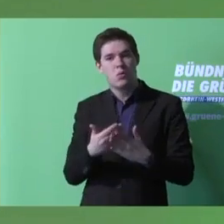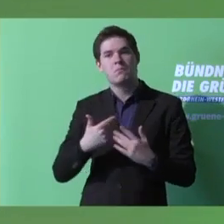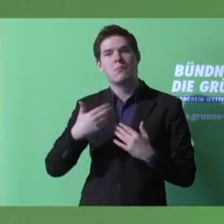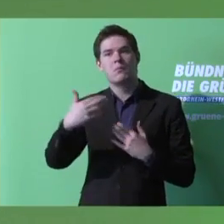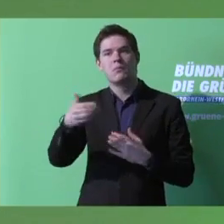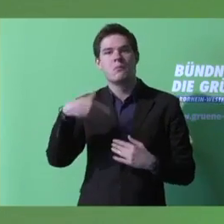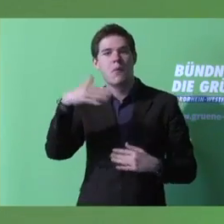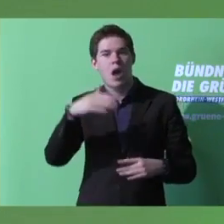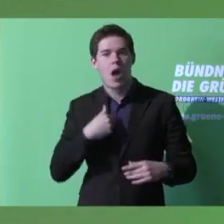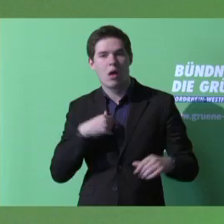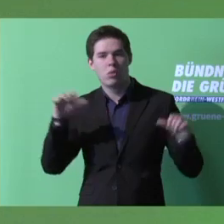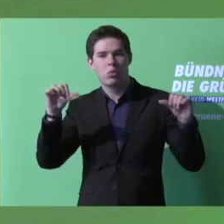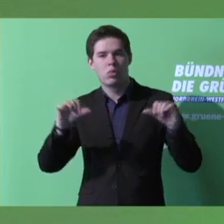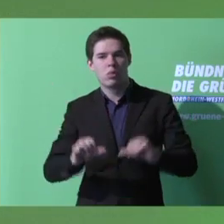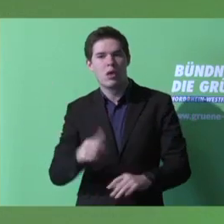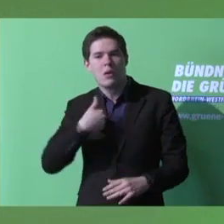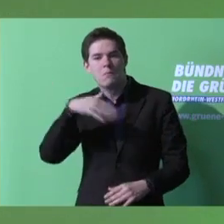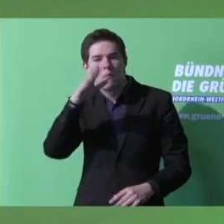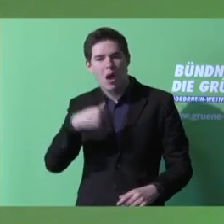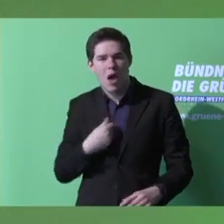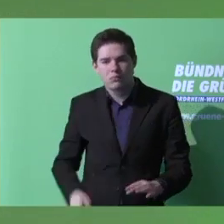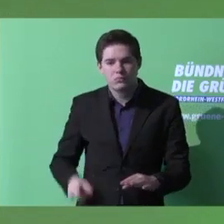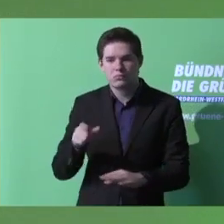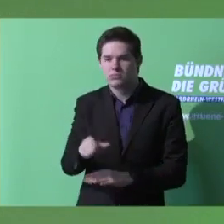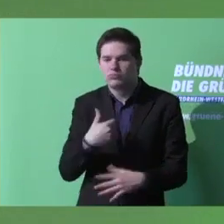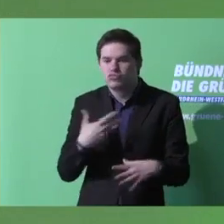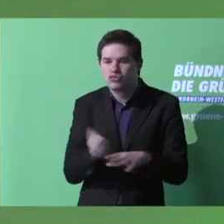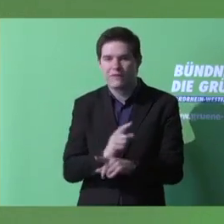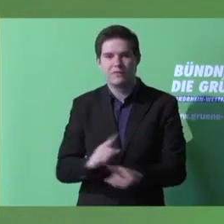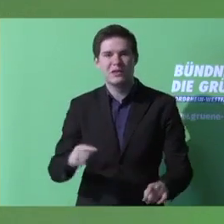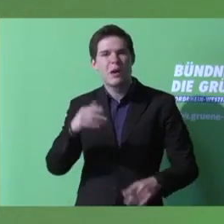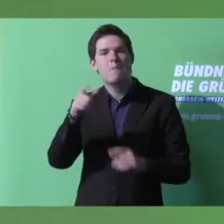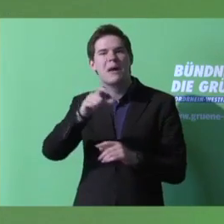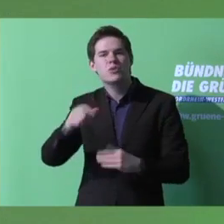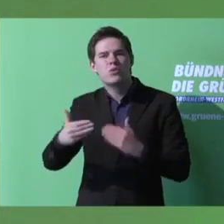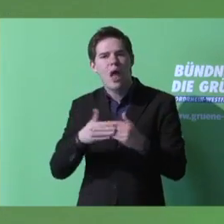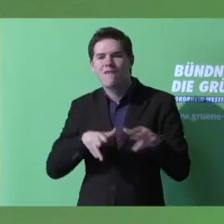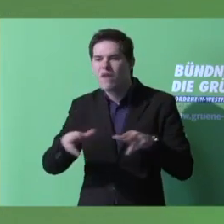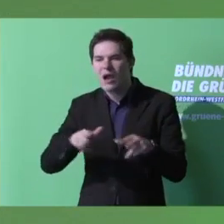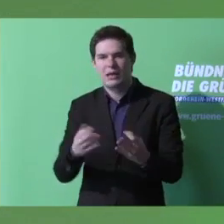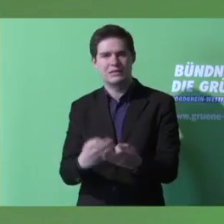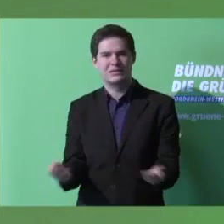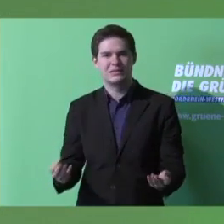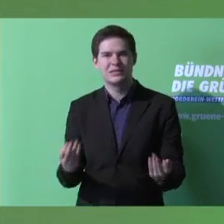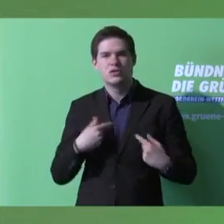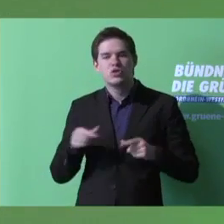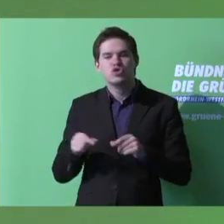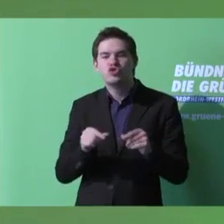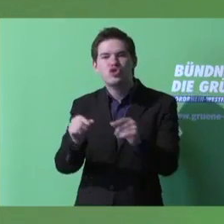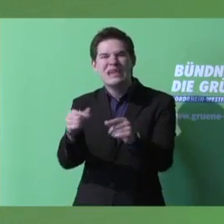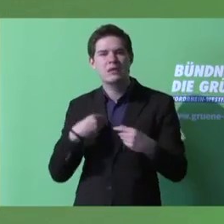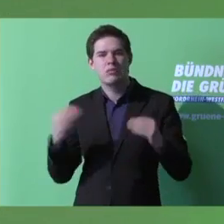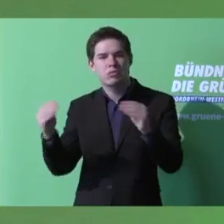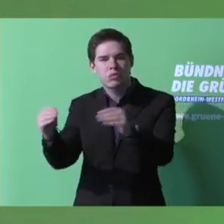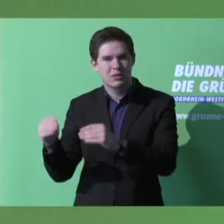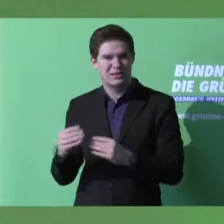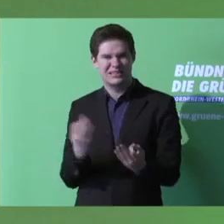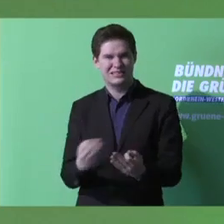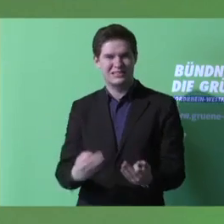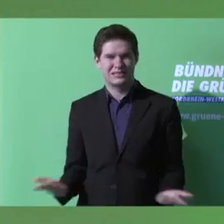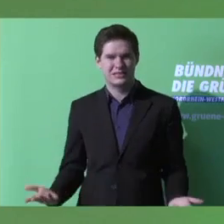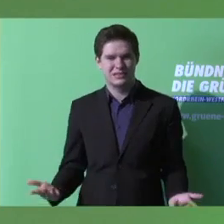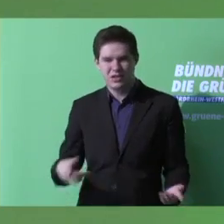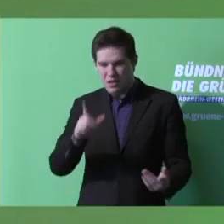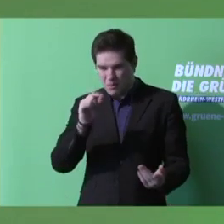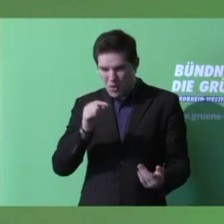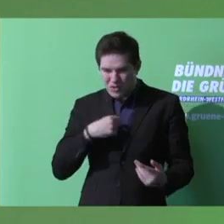notwendige Investitionen im Personennahverkehr nicht passieren, der Schienenausbau, der Mittel fehlen, Güter von der